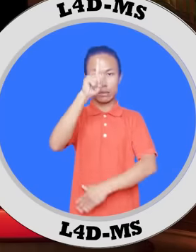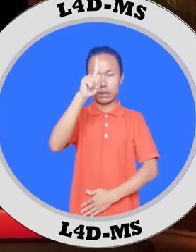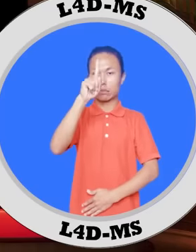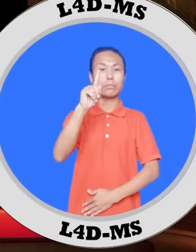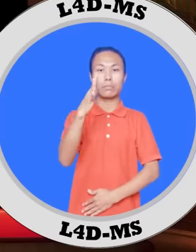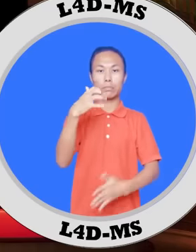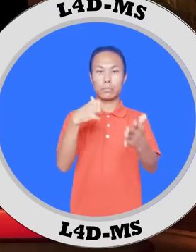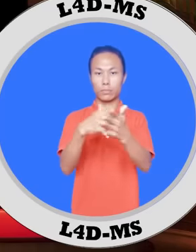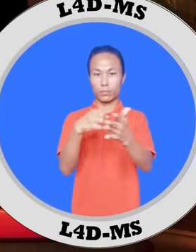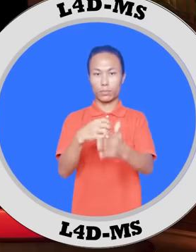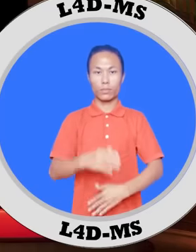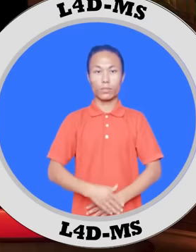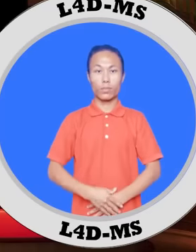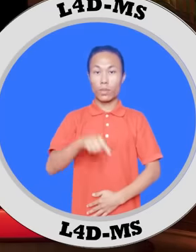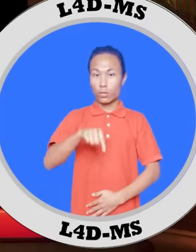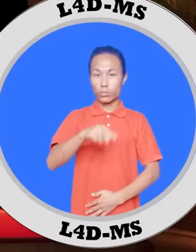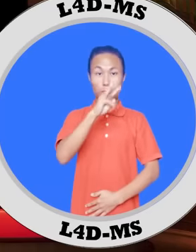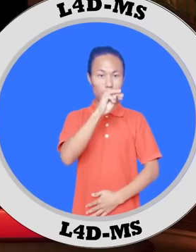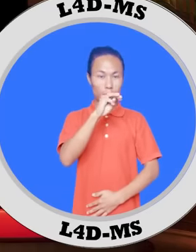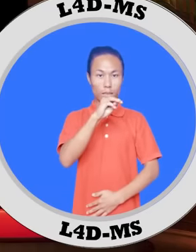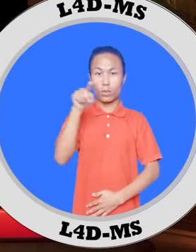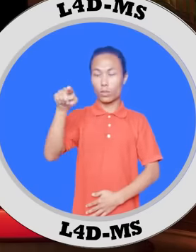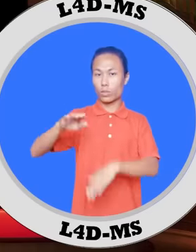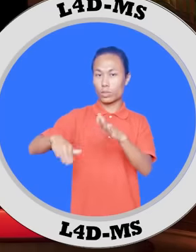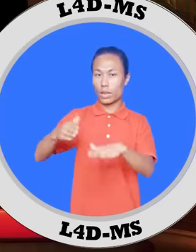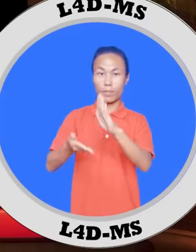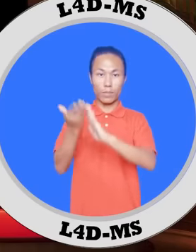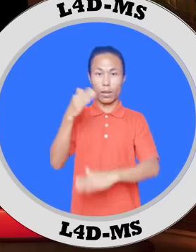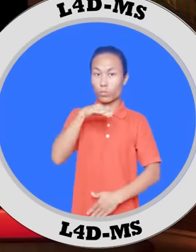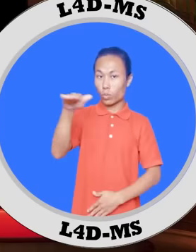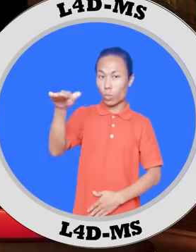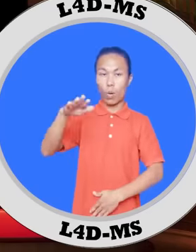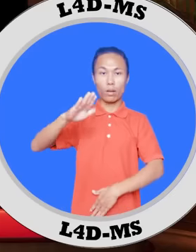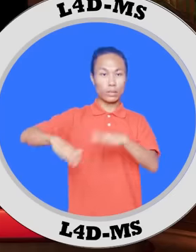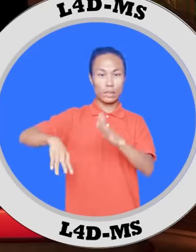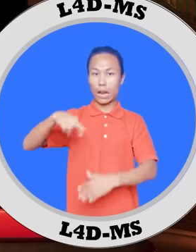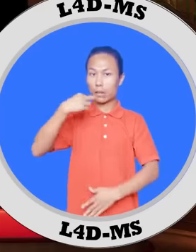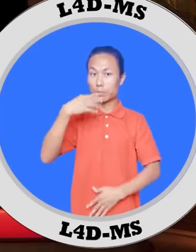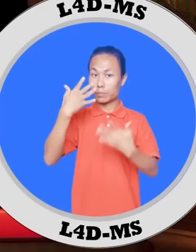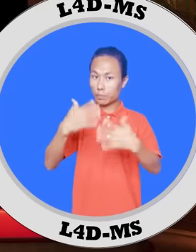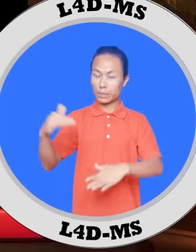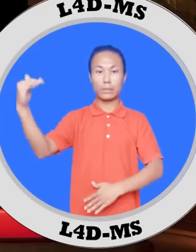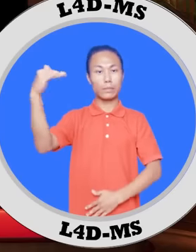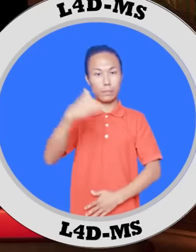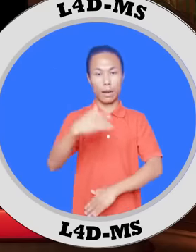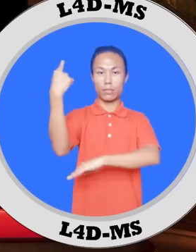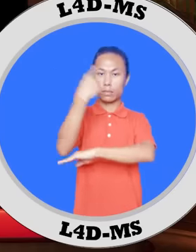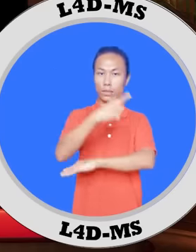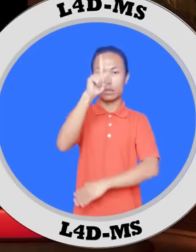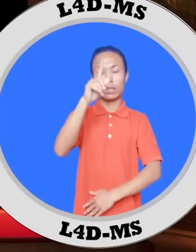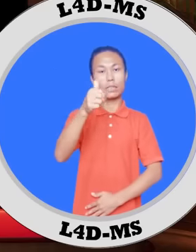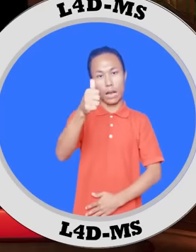Pipi. Akuropi, Mandalay Dangani, Shamyago, Nijimpian, Tabi, Shankaus, Savo Sura, Eka Man Pilla